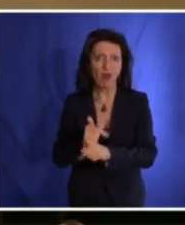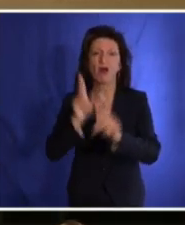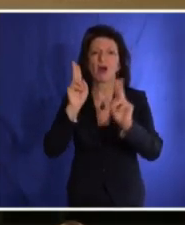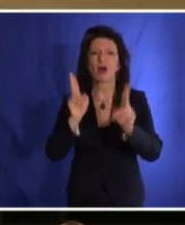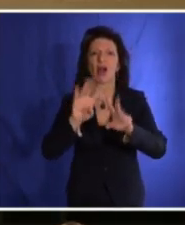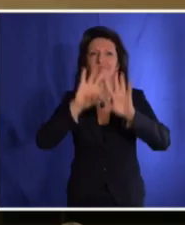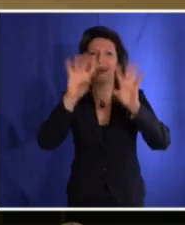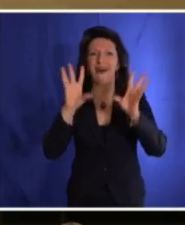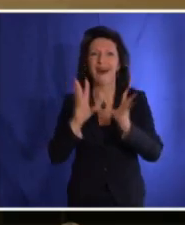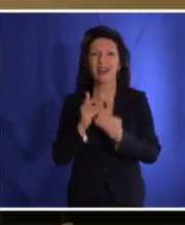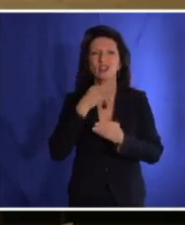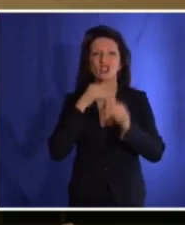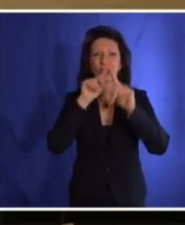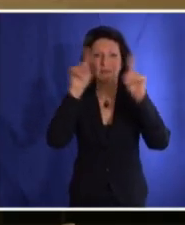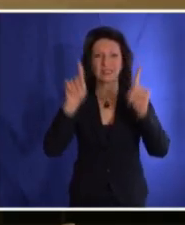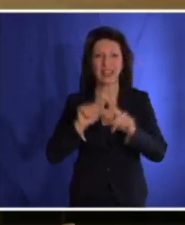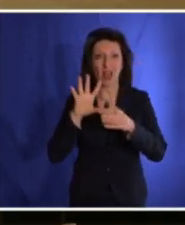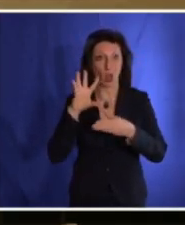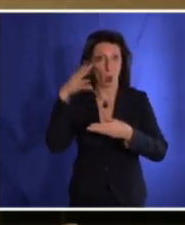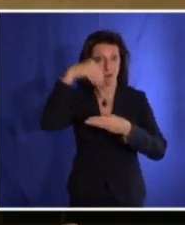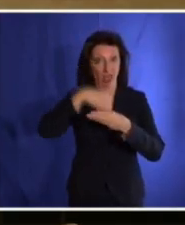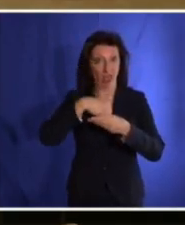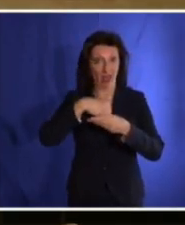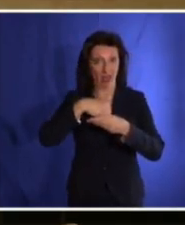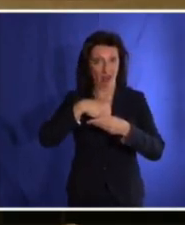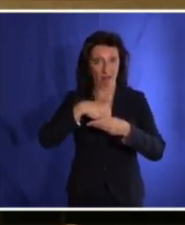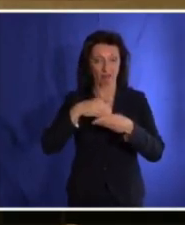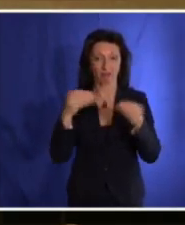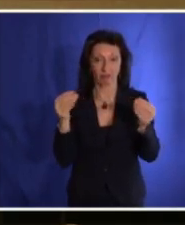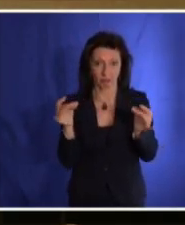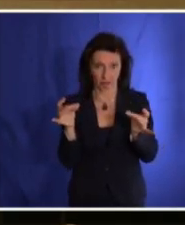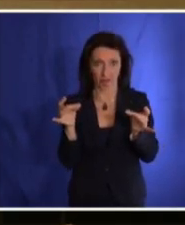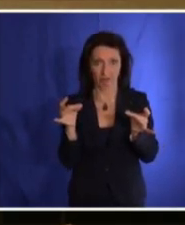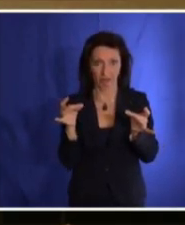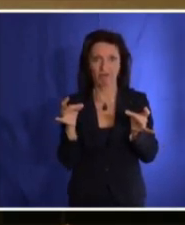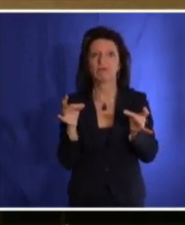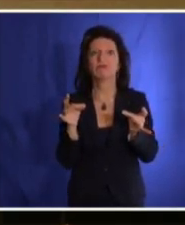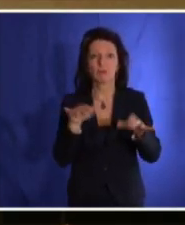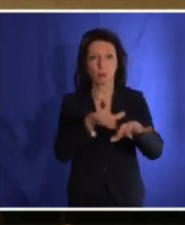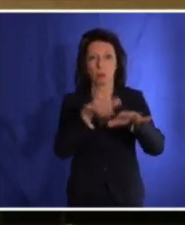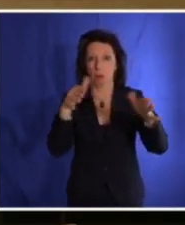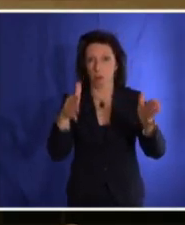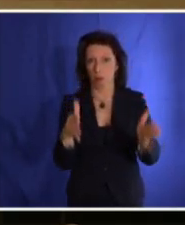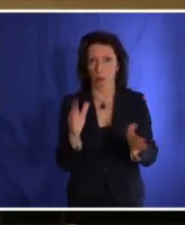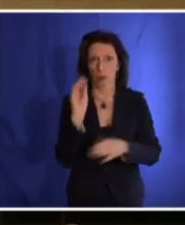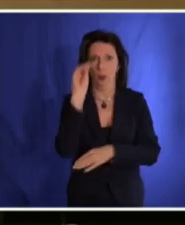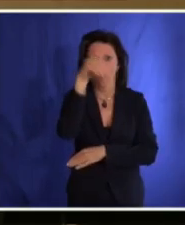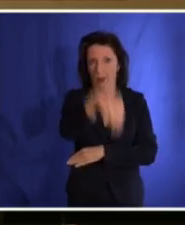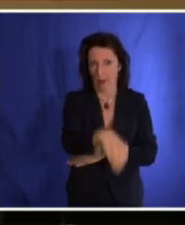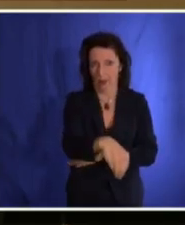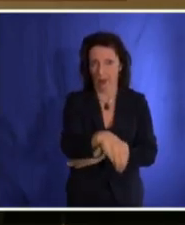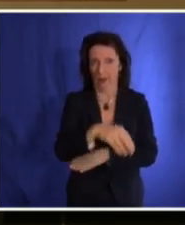in das Wahlkuvert und wirft dieses in die dafür vorgesehenen Urnen.